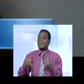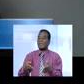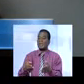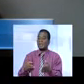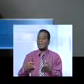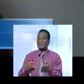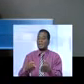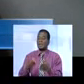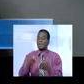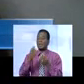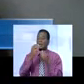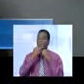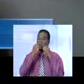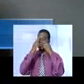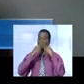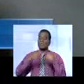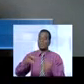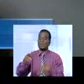chancelière